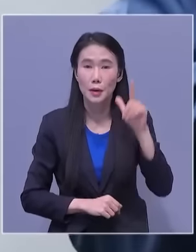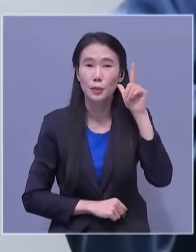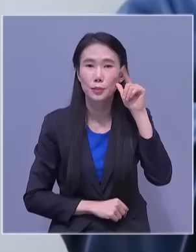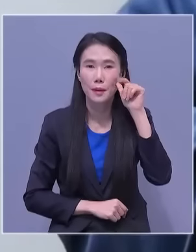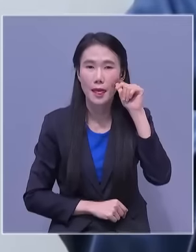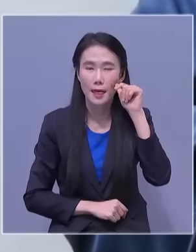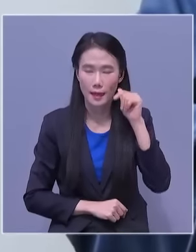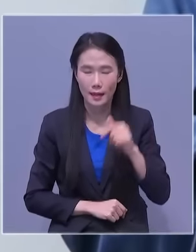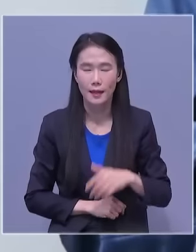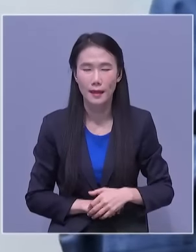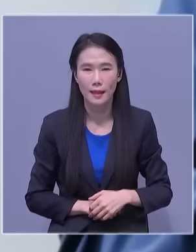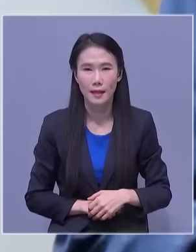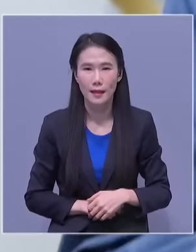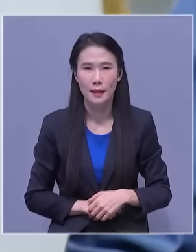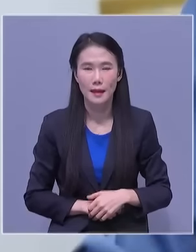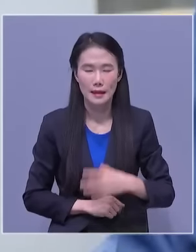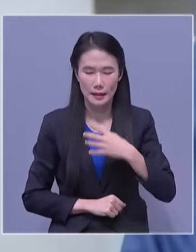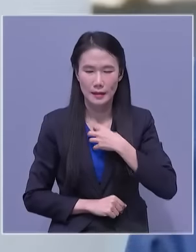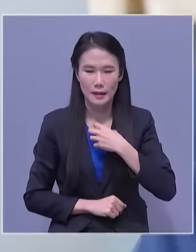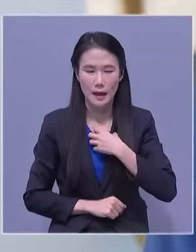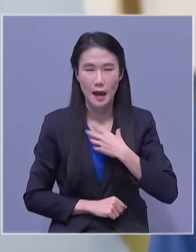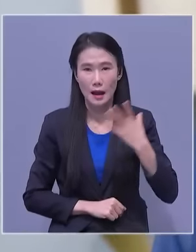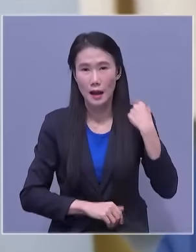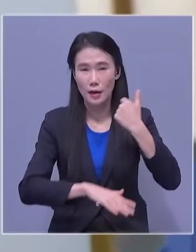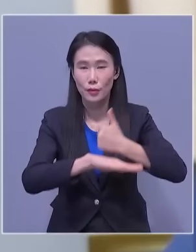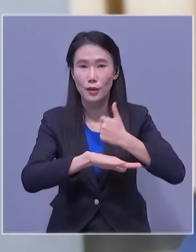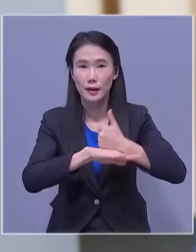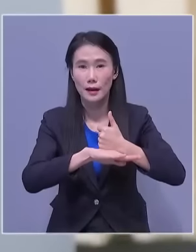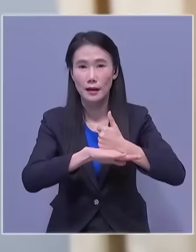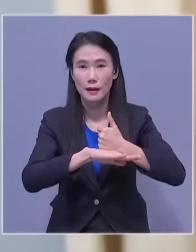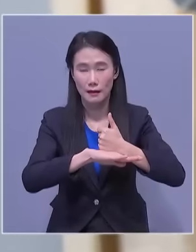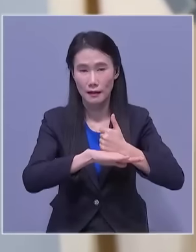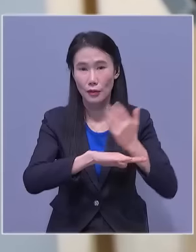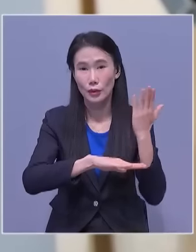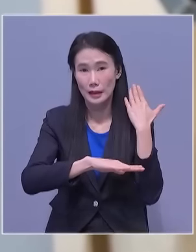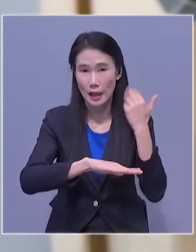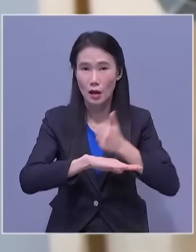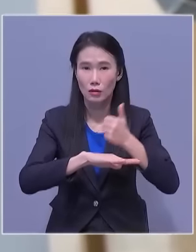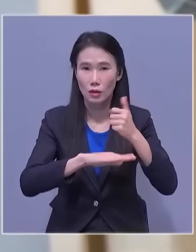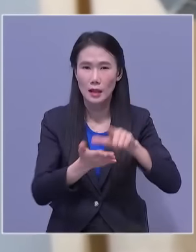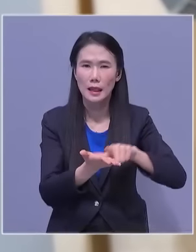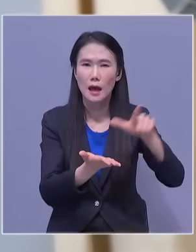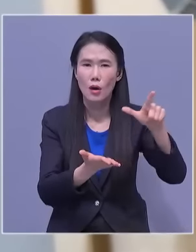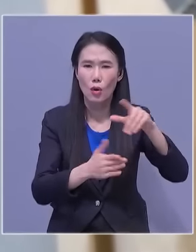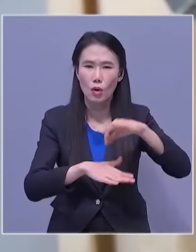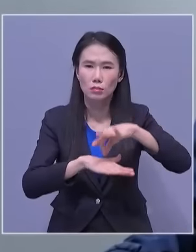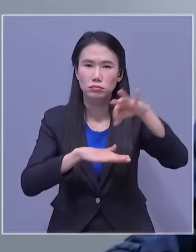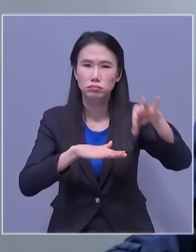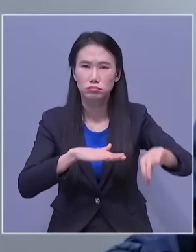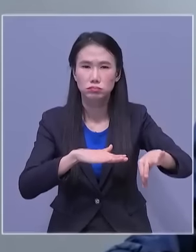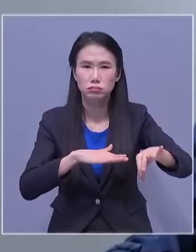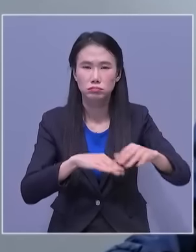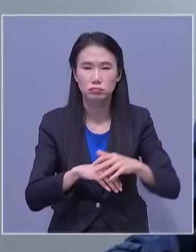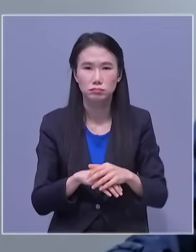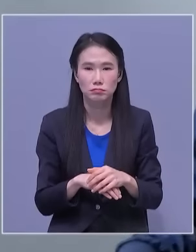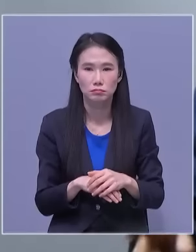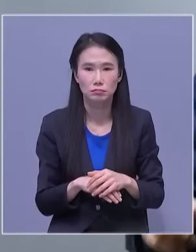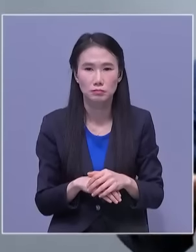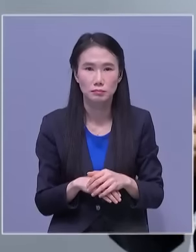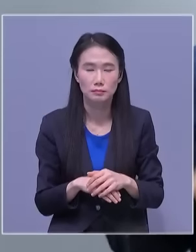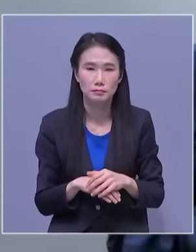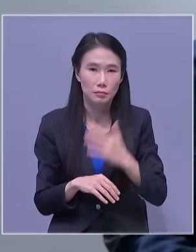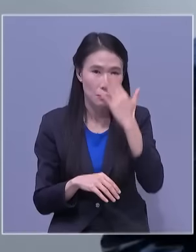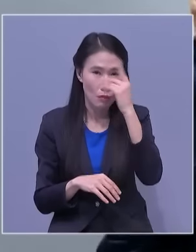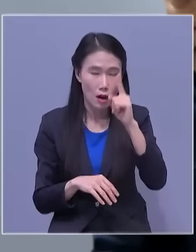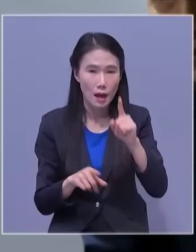แม่ค่ะได้มาบอกให้อธิบดีคนก่อนอธิการบดีคนก่อนลาออกจากตำแหน่งไม่เช่นนั้น